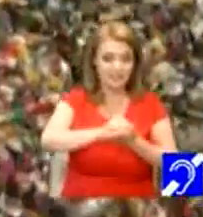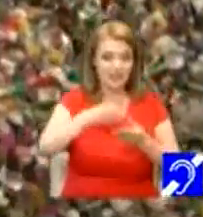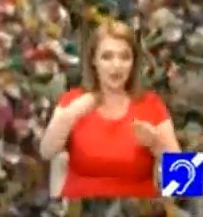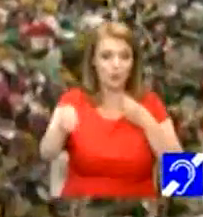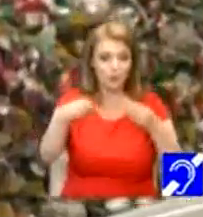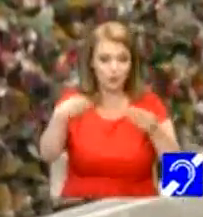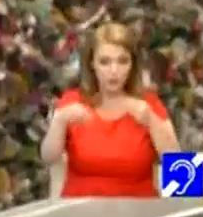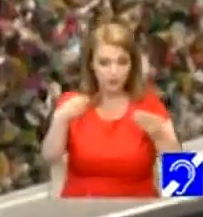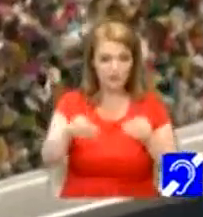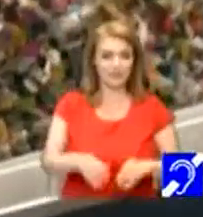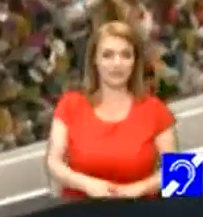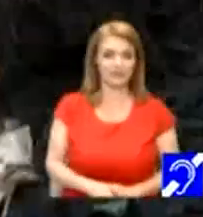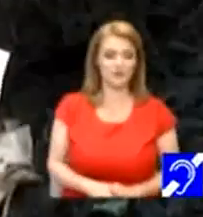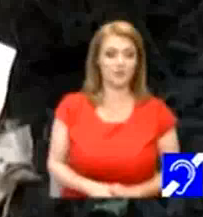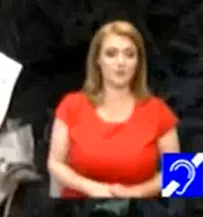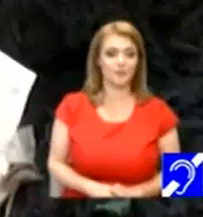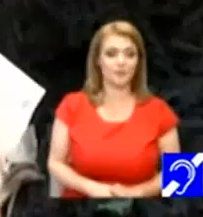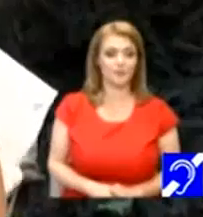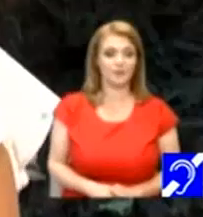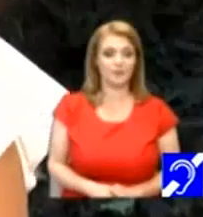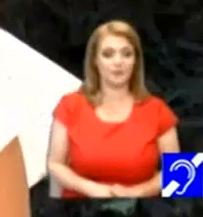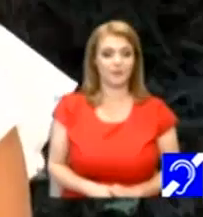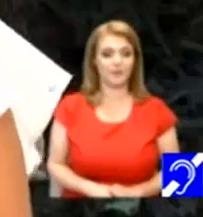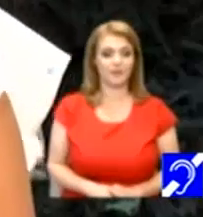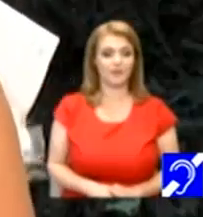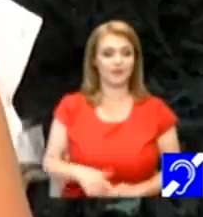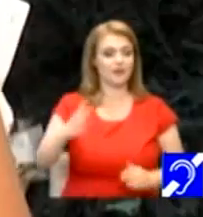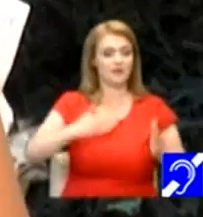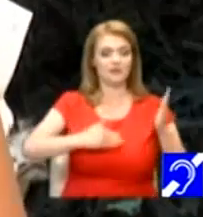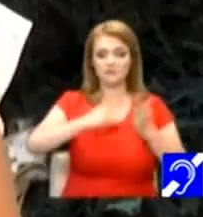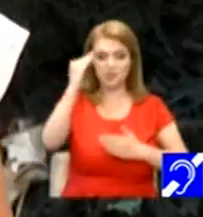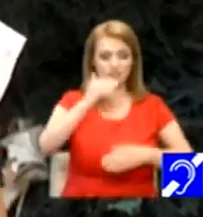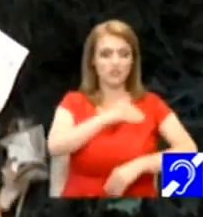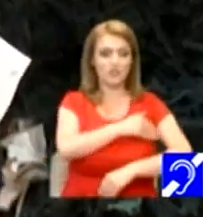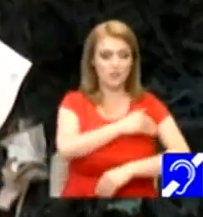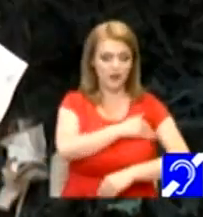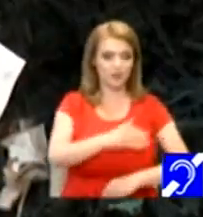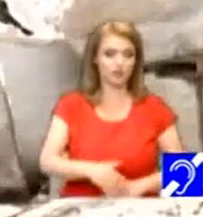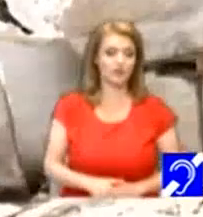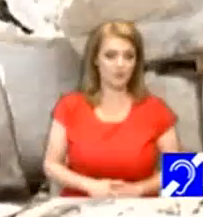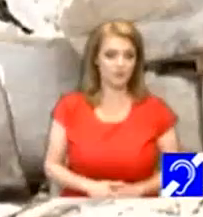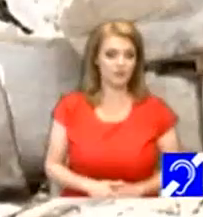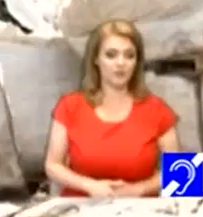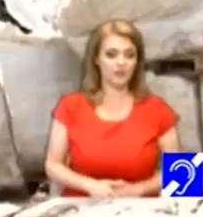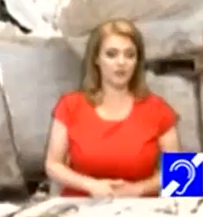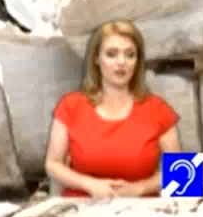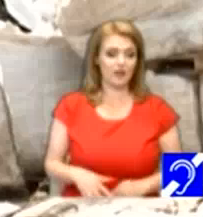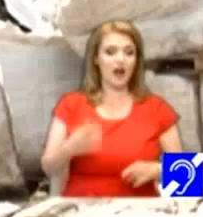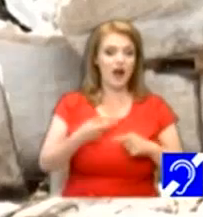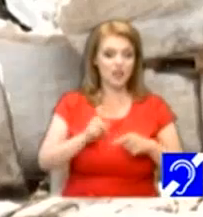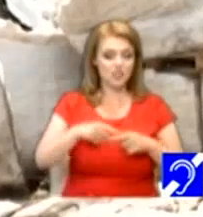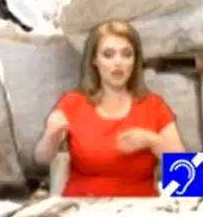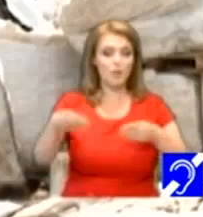de polietilenă, densitate înaltă, densitate joasă și polipropilenă. Aceste tipuri